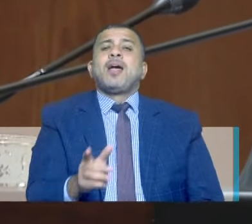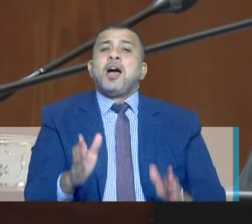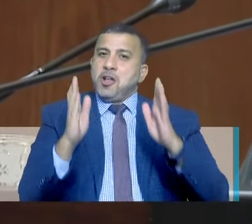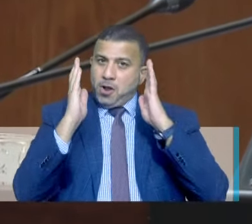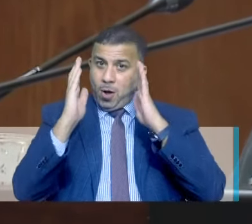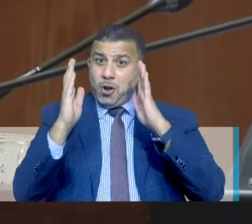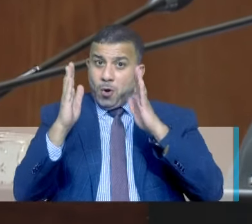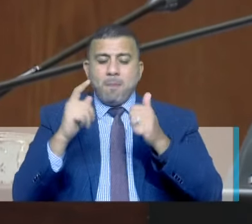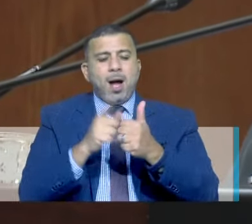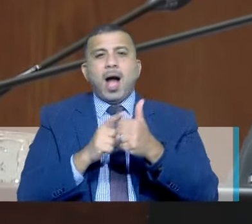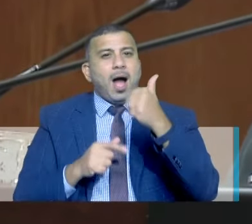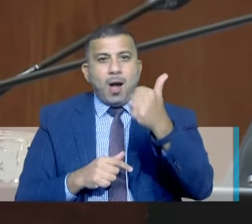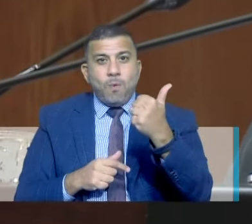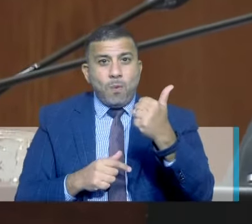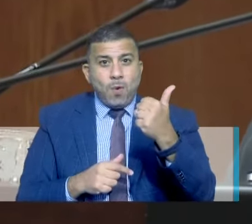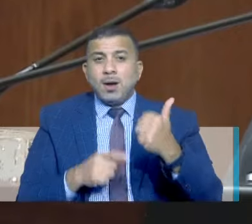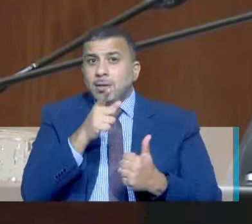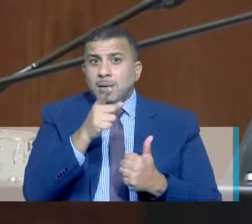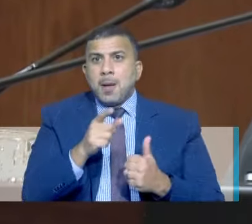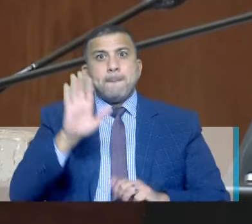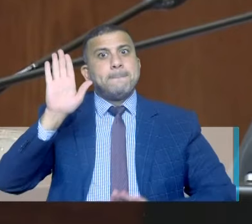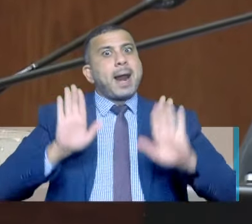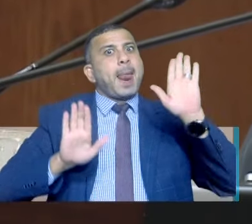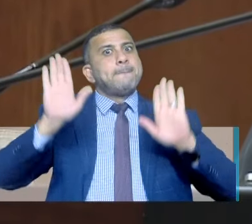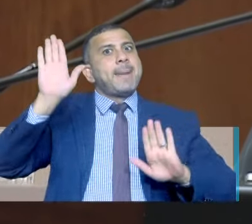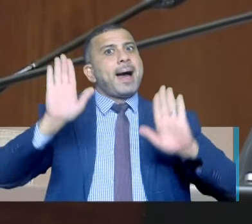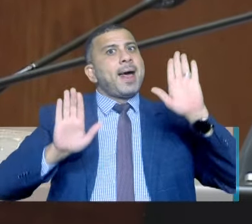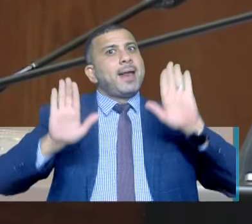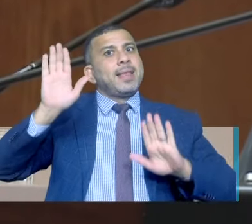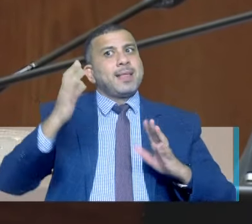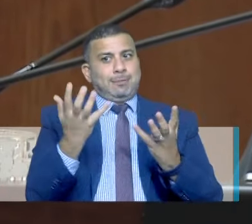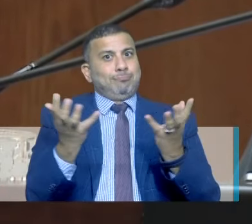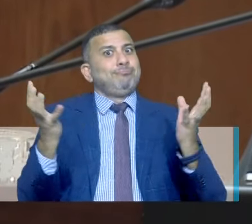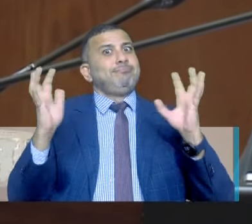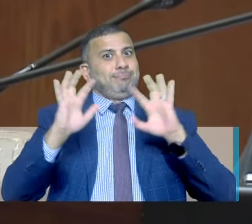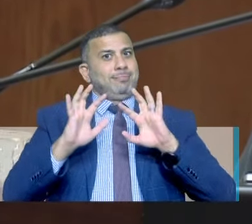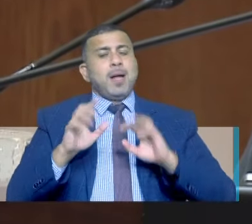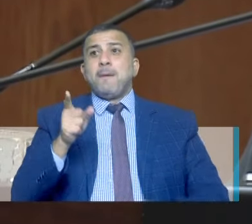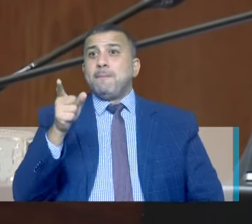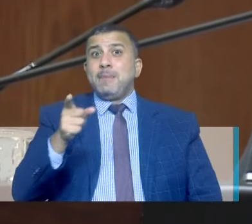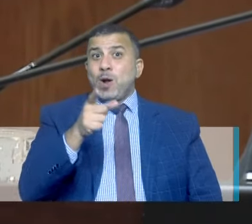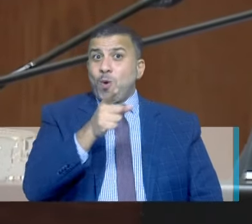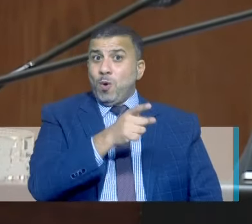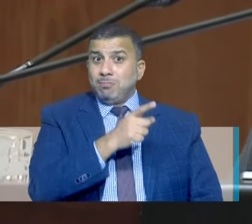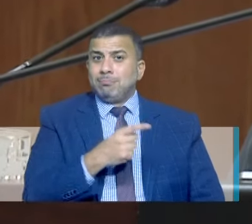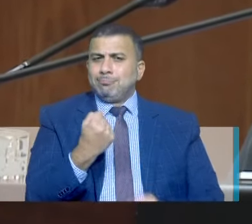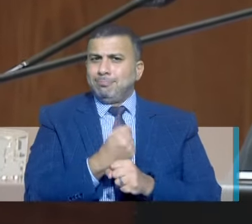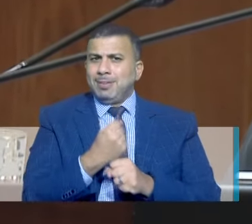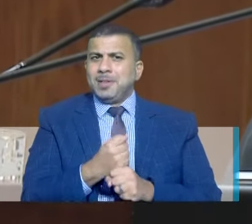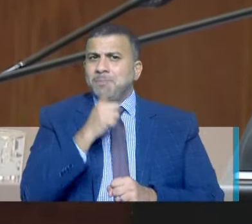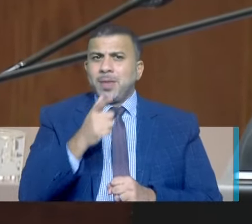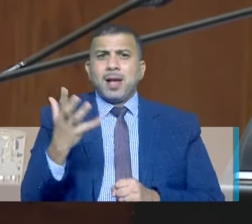أهنئكم أولاً على خوض هذه التجربة البرلمانية المتكاملة، فبكم نحتفي بجهود